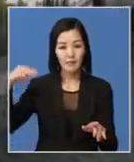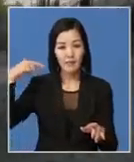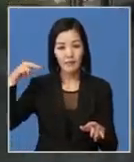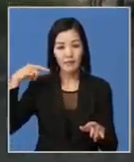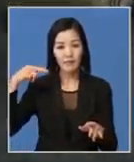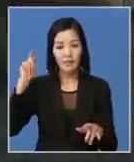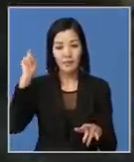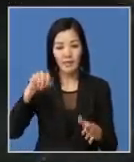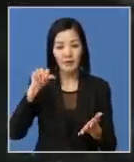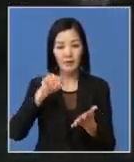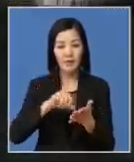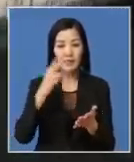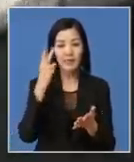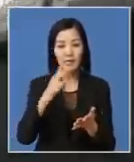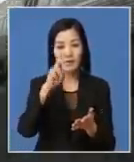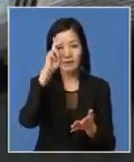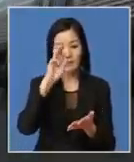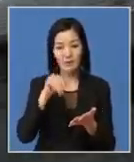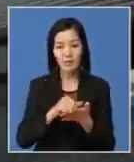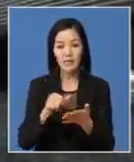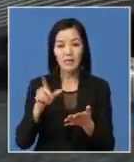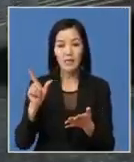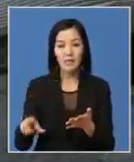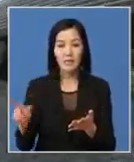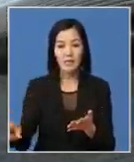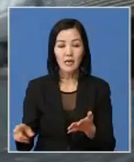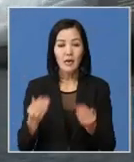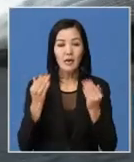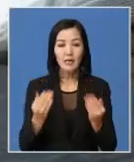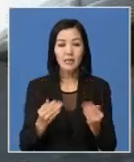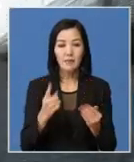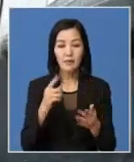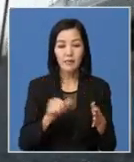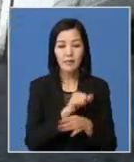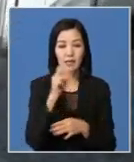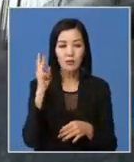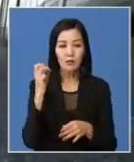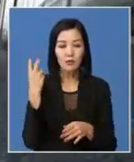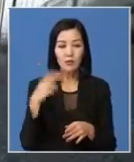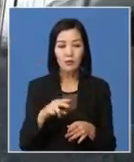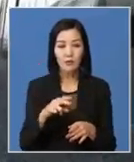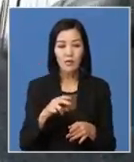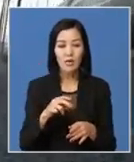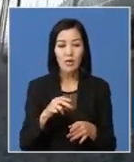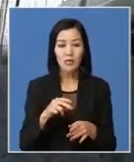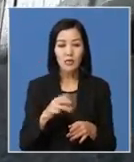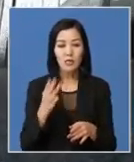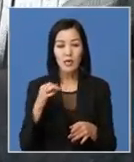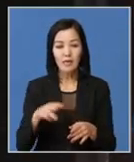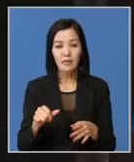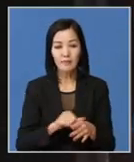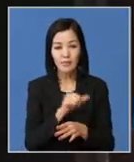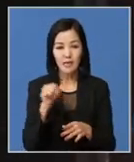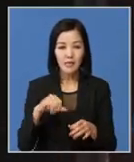қатысты. Екі ел басшысы Танжерден ел астанасы Рабатқа сапар шекті. Сағатына 320 шақырым жылдамдықпен жүретін пойыз Танжер